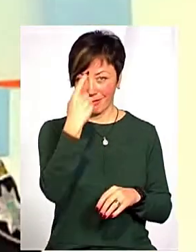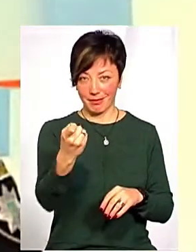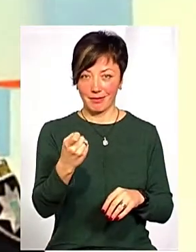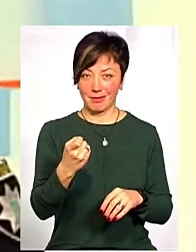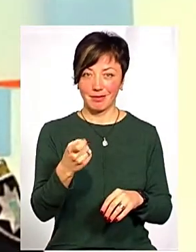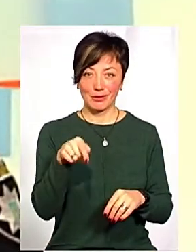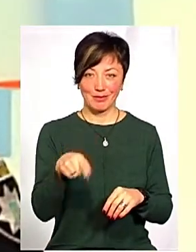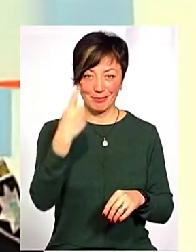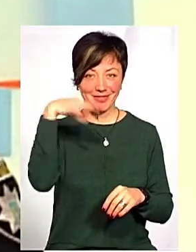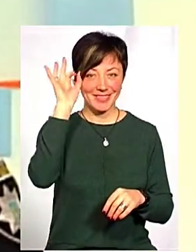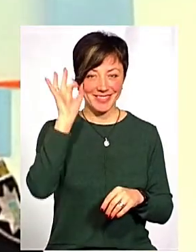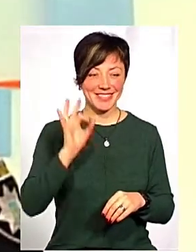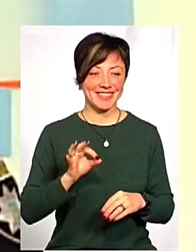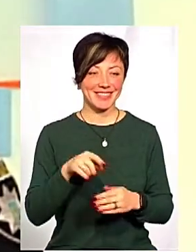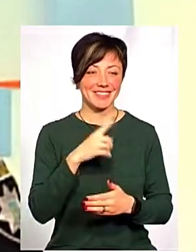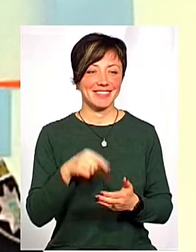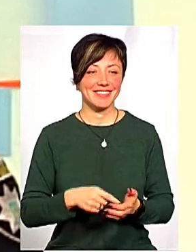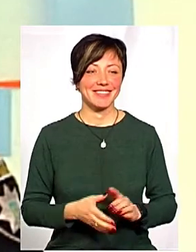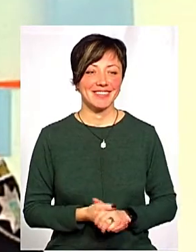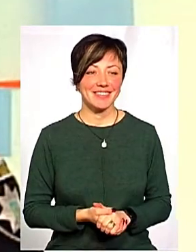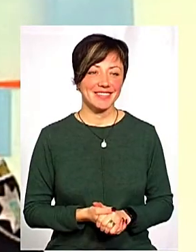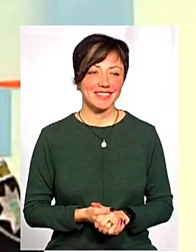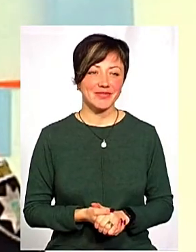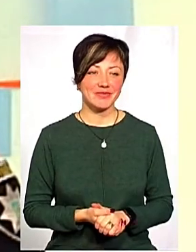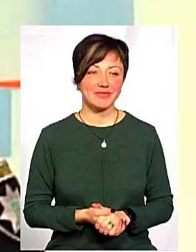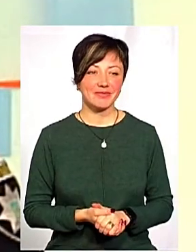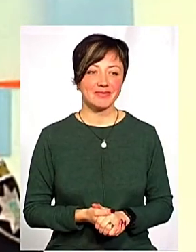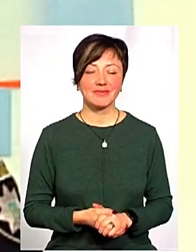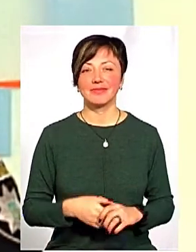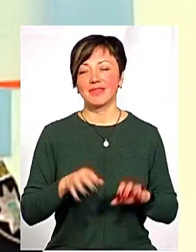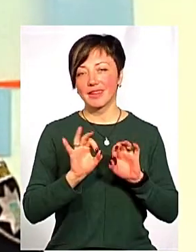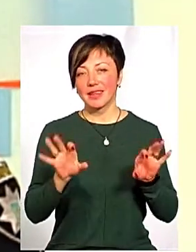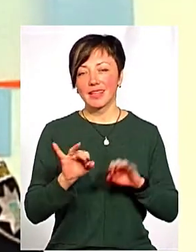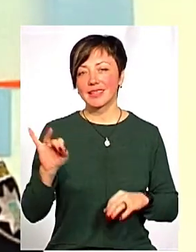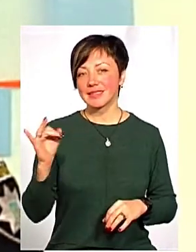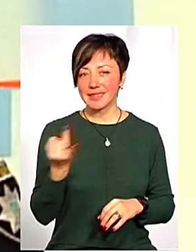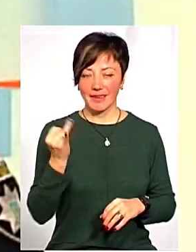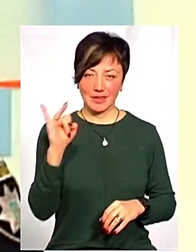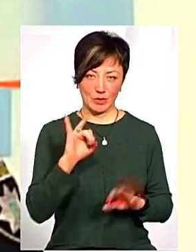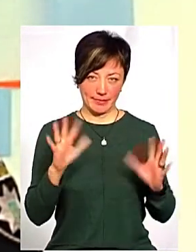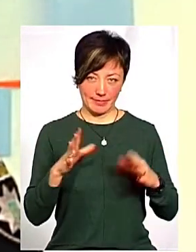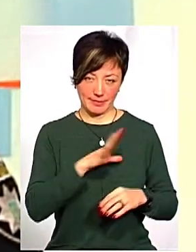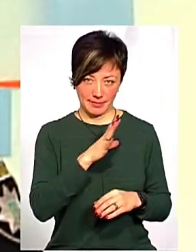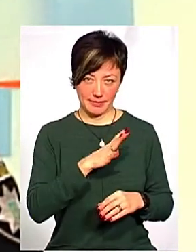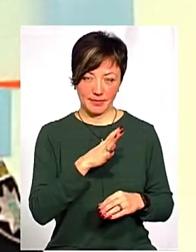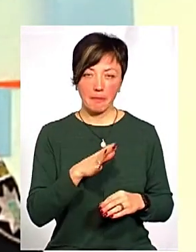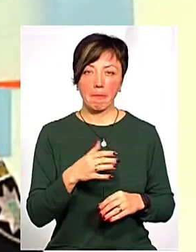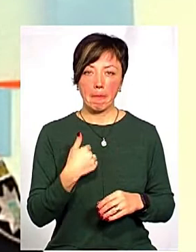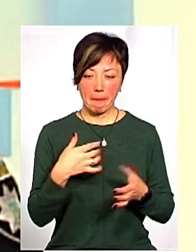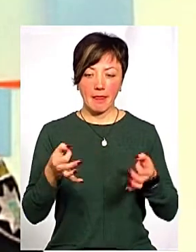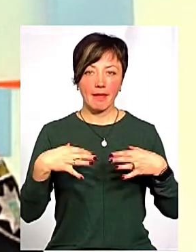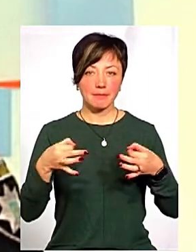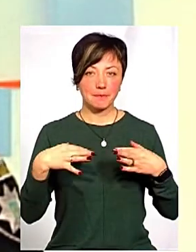фарами? Знаєте, тут можу розказати одну дуже-дуже цікаву історію, яку